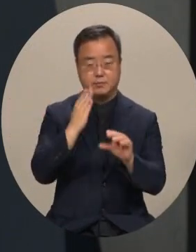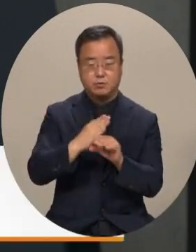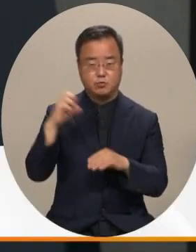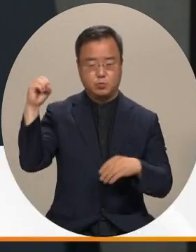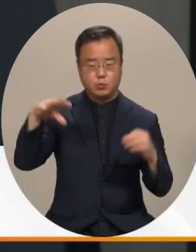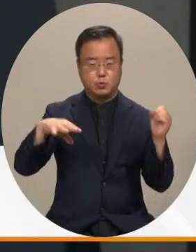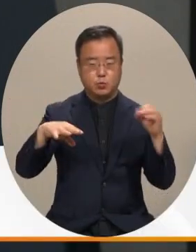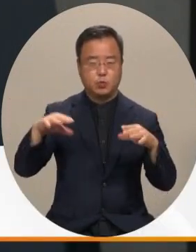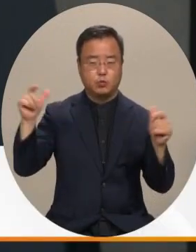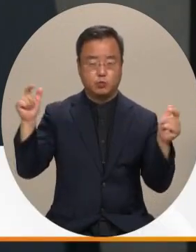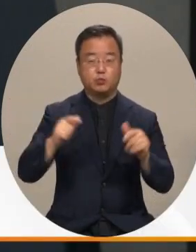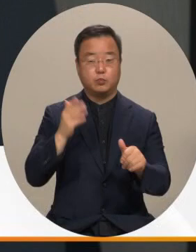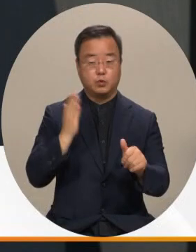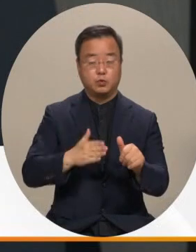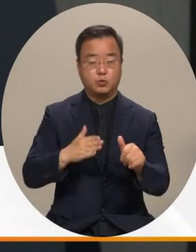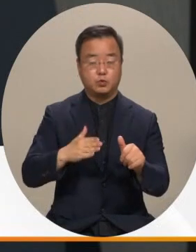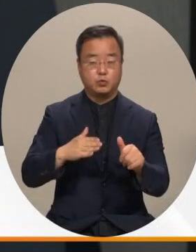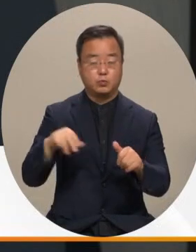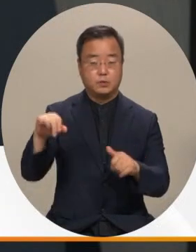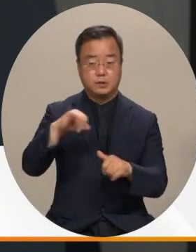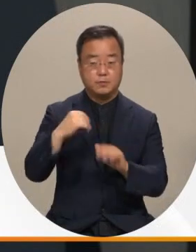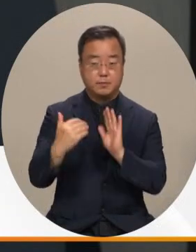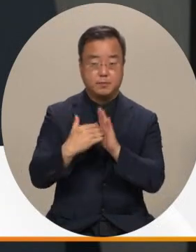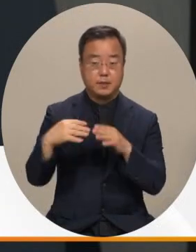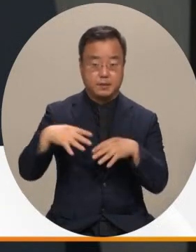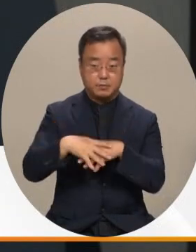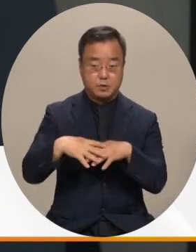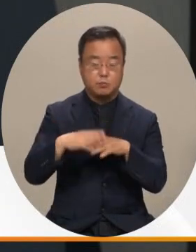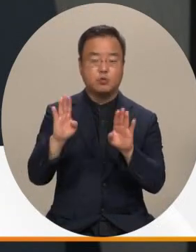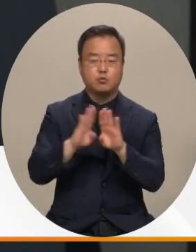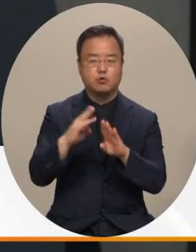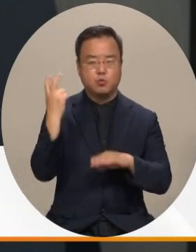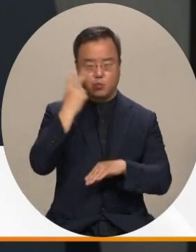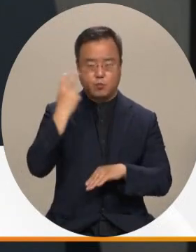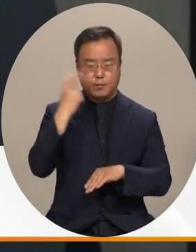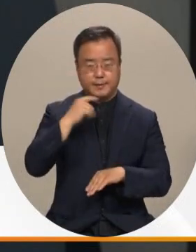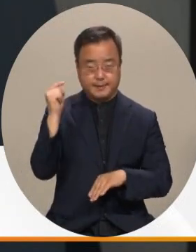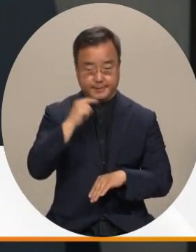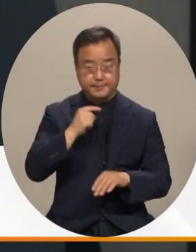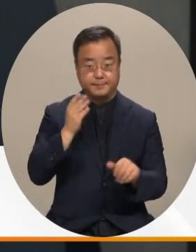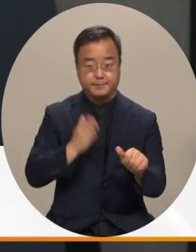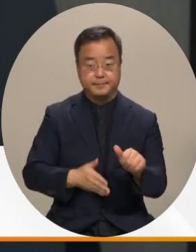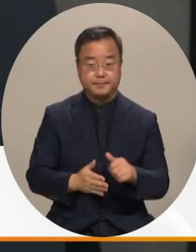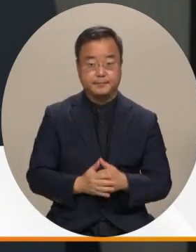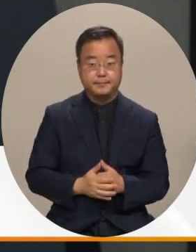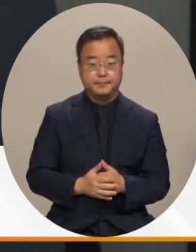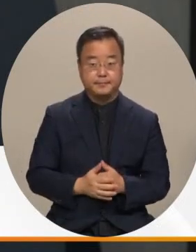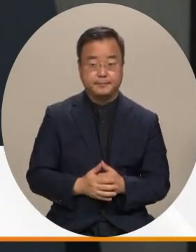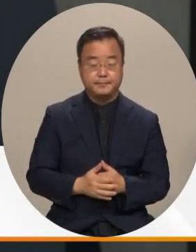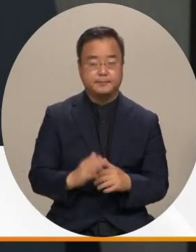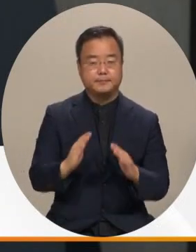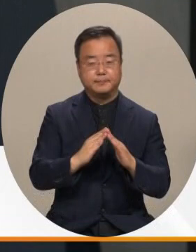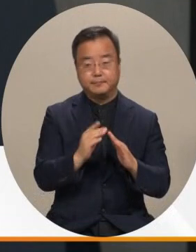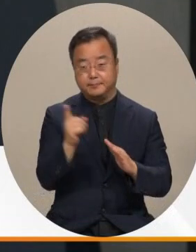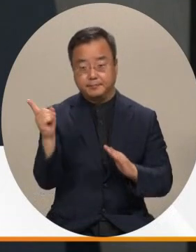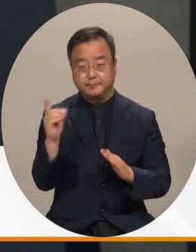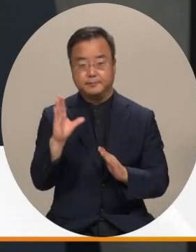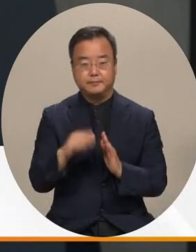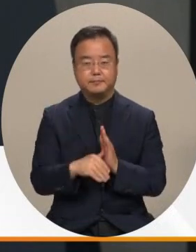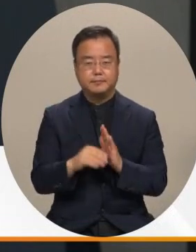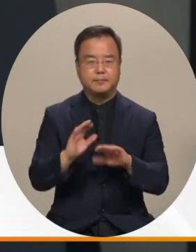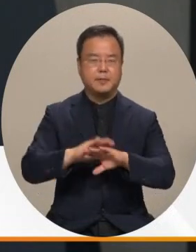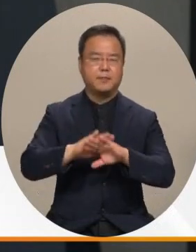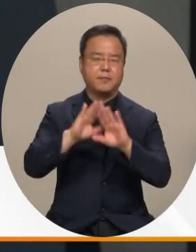주시고요 그다음에 방충망이 출입문 등을 좀 관리를 좀 철저히 하시면 좀 도움이 될 거 같고요 그리고 외출시에는 좀